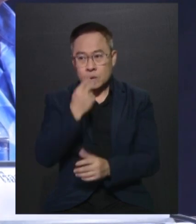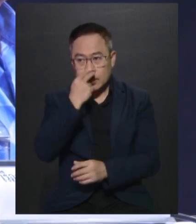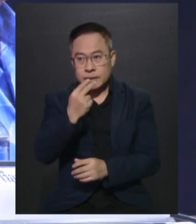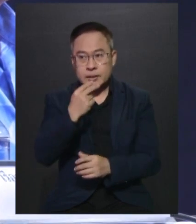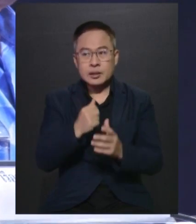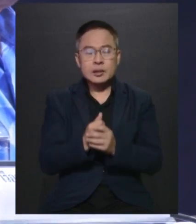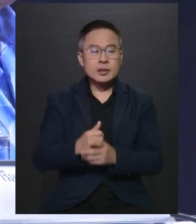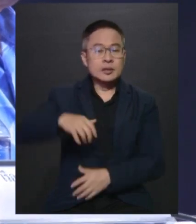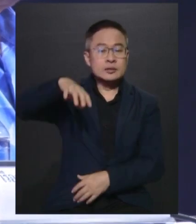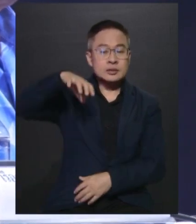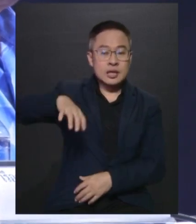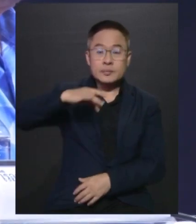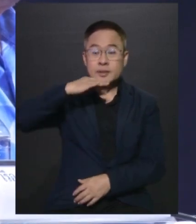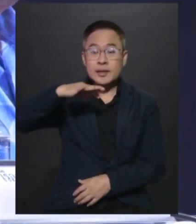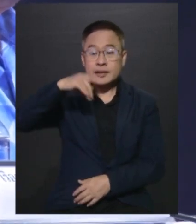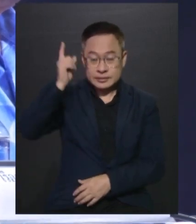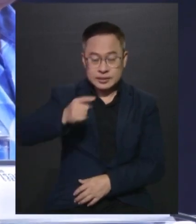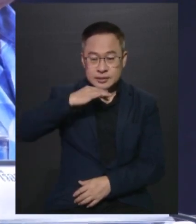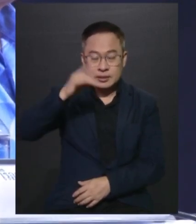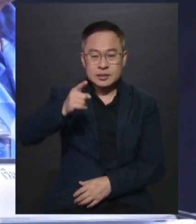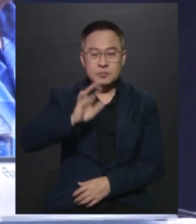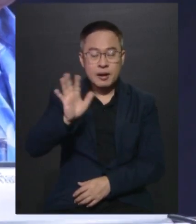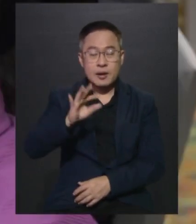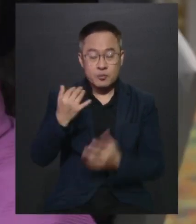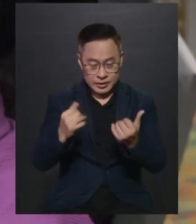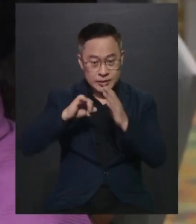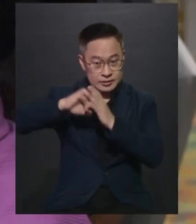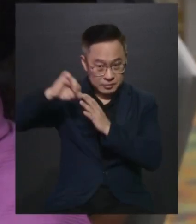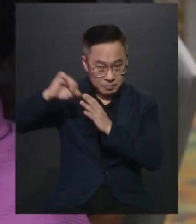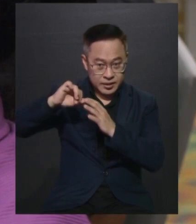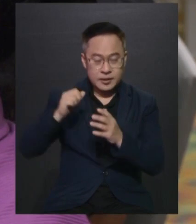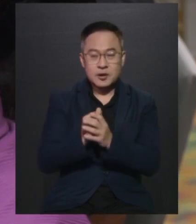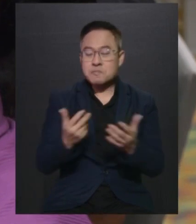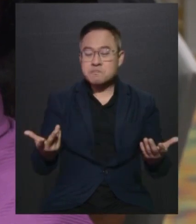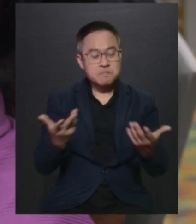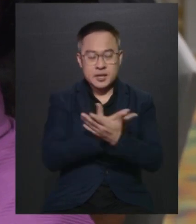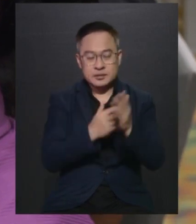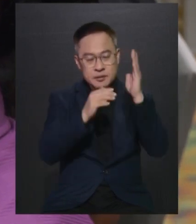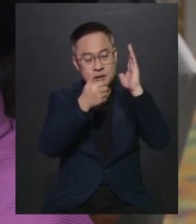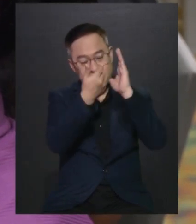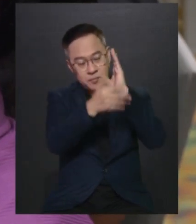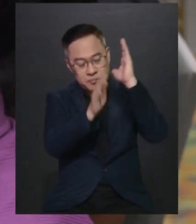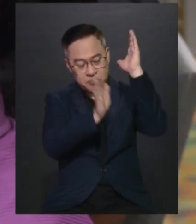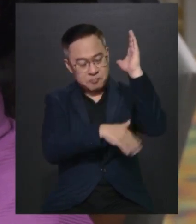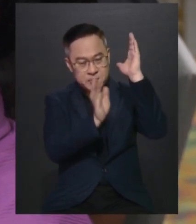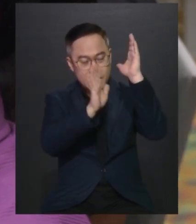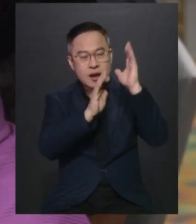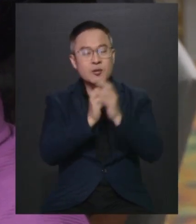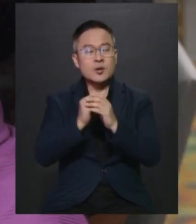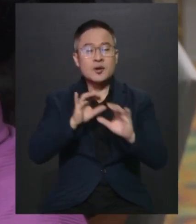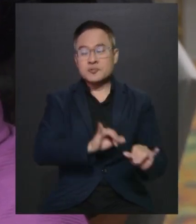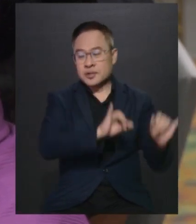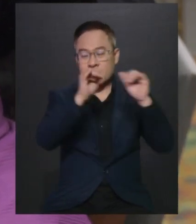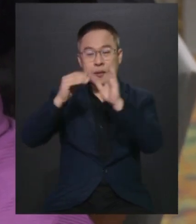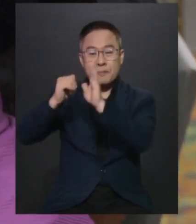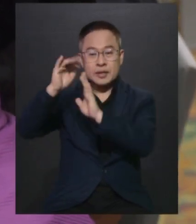นามเนี่ยก็จะอยู่ริมทะเลนะ คะ ได้รับชมบรรยากาศกันไปแต่ว่าครั้งเนี้ยยกกันไปที่ภาคเหนือเลยนะคะแล้วก็อาจจะเป็นช่วงอ